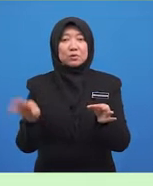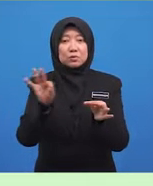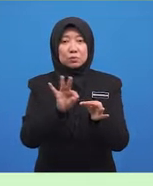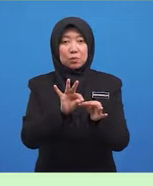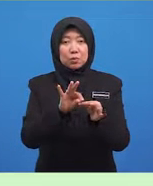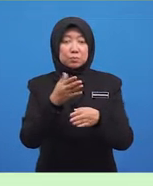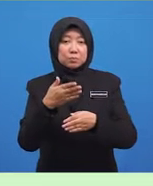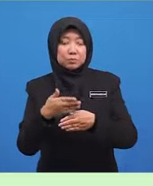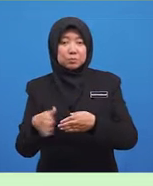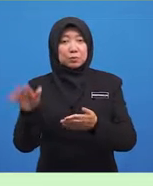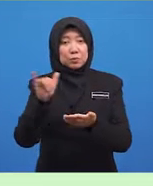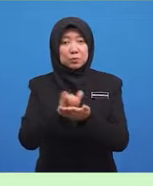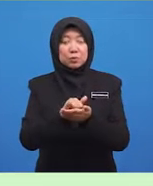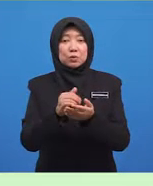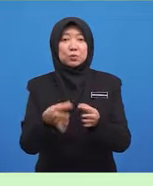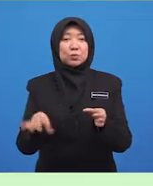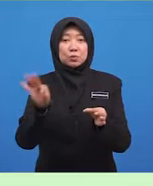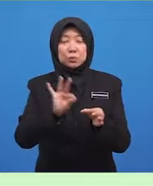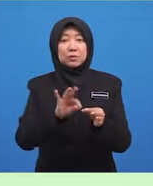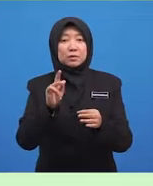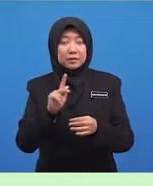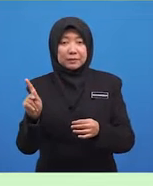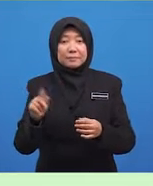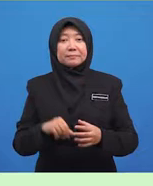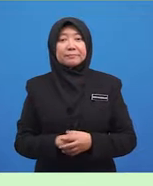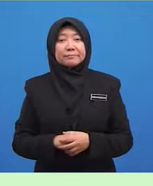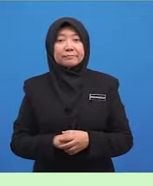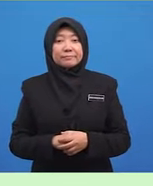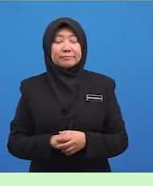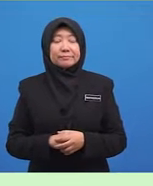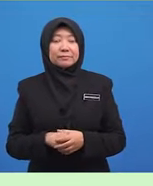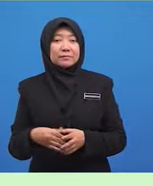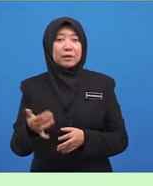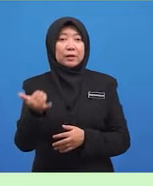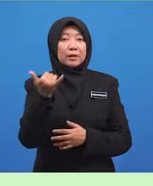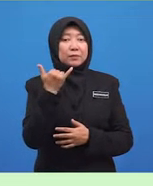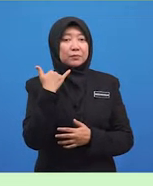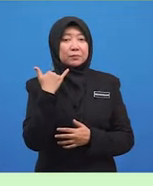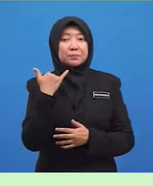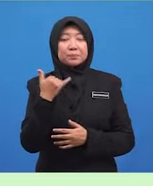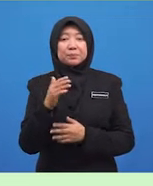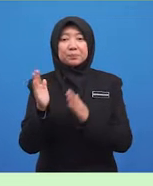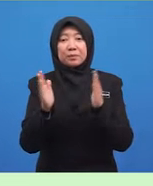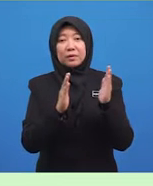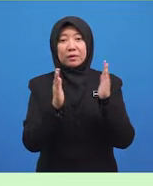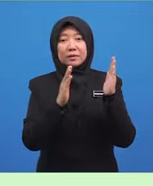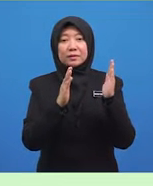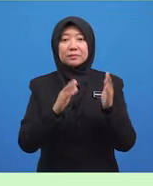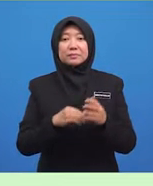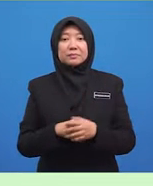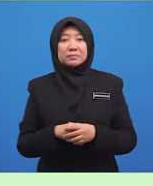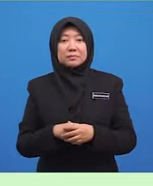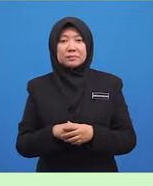sesuai. Kemudian, suaikan. Perkataannya ialah telefon, angin,